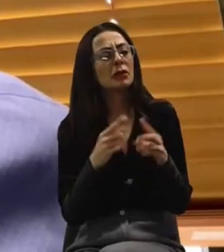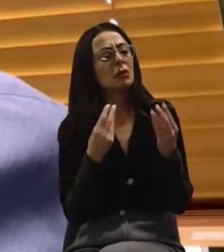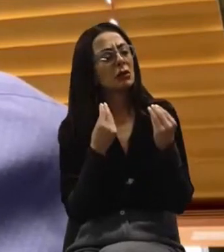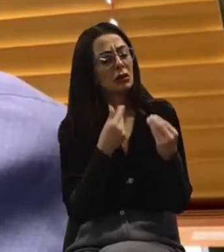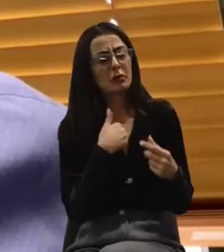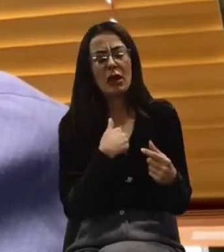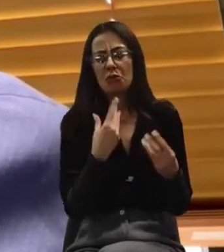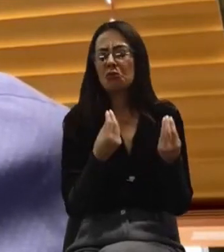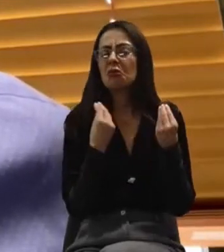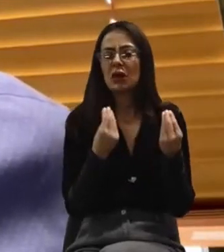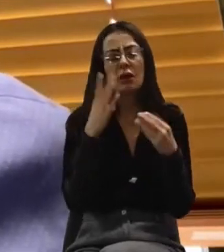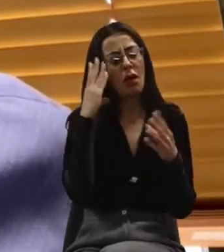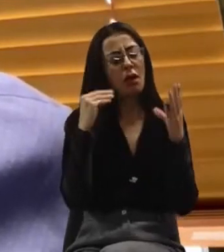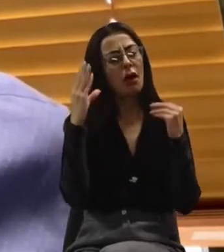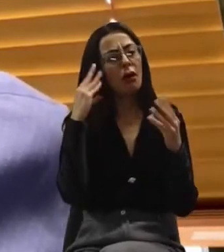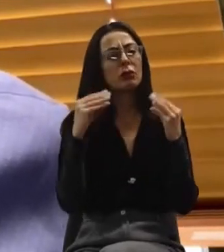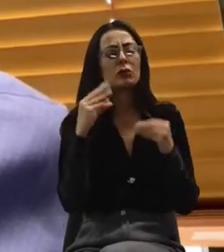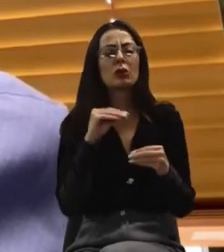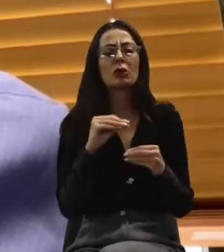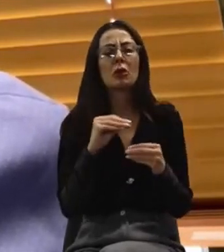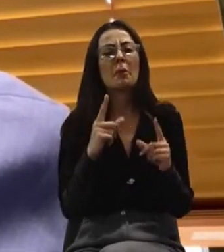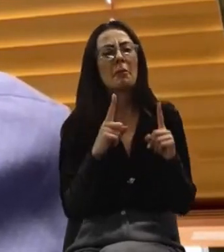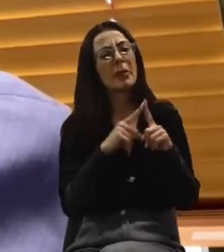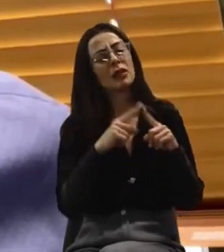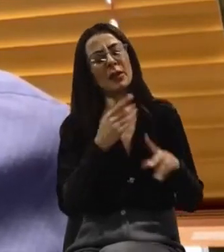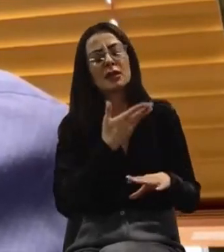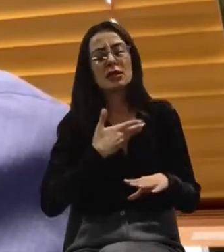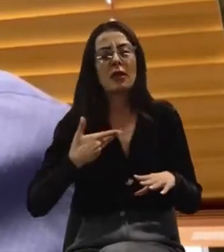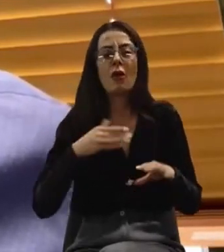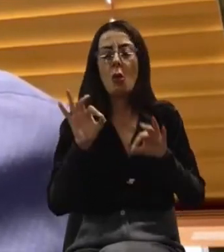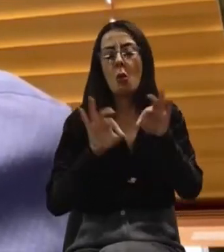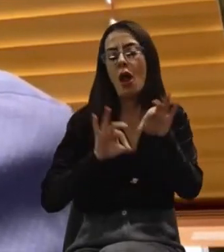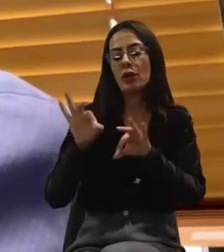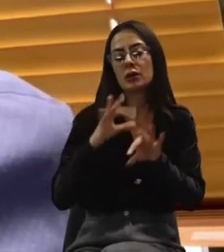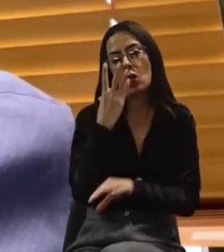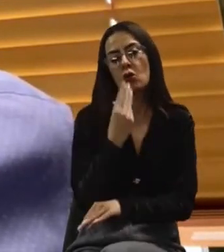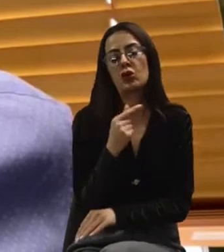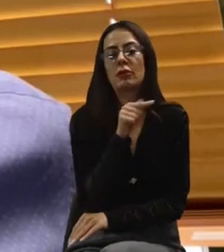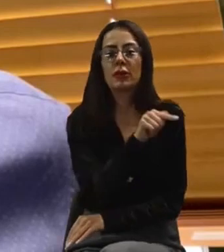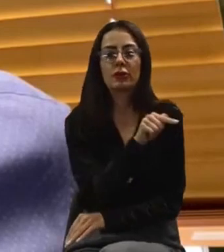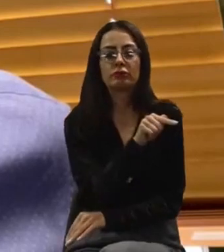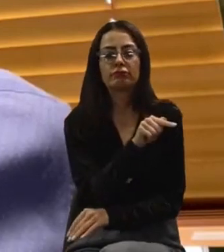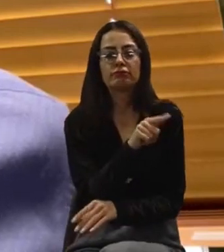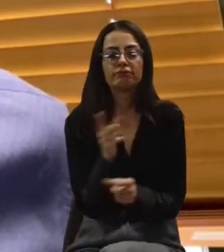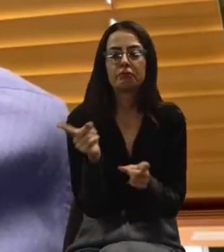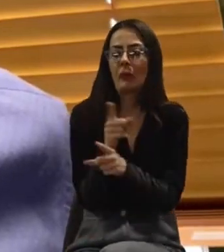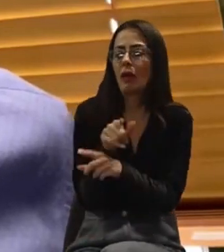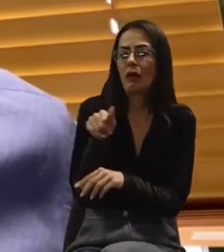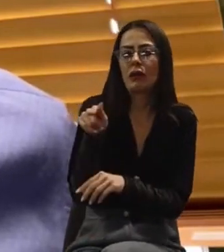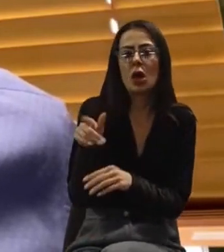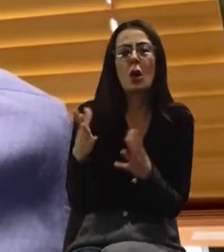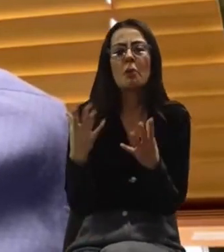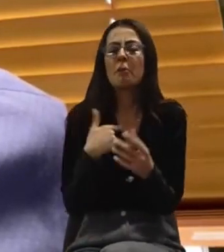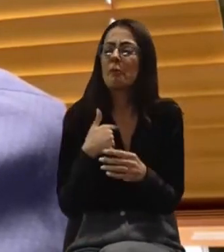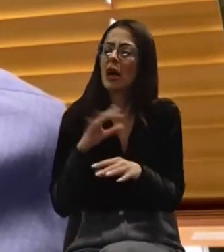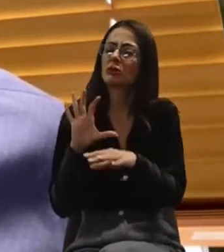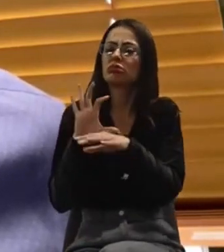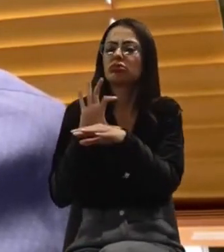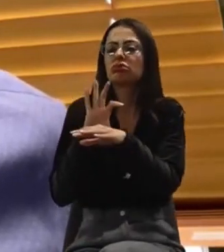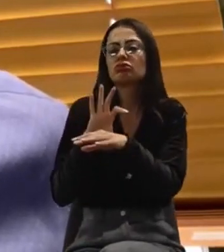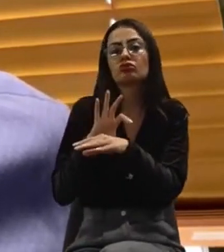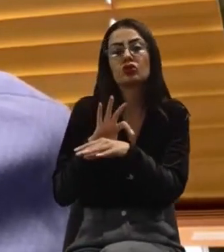işte matematik sevenler mühendis oluyor şimdi çok iyi doktor olacak